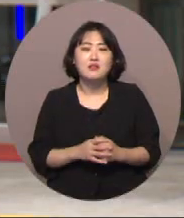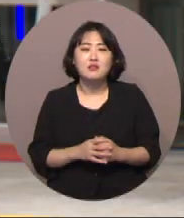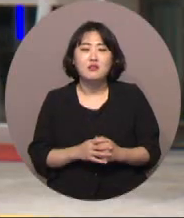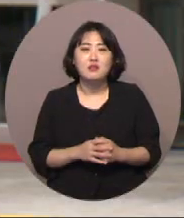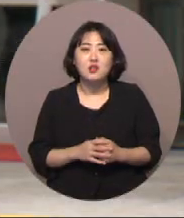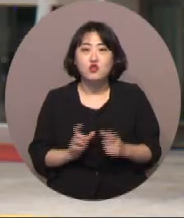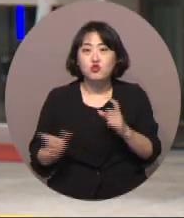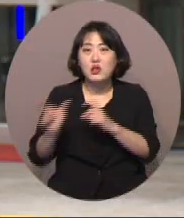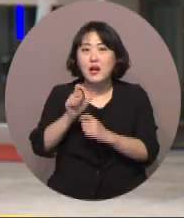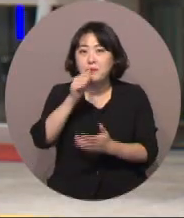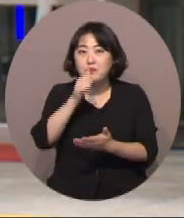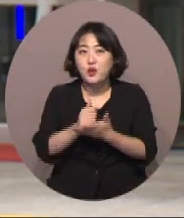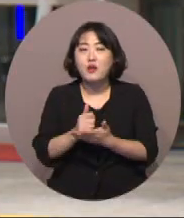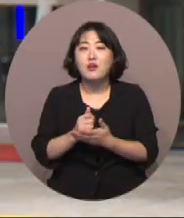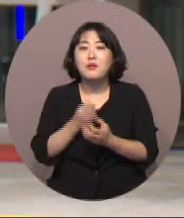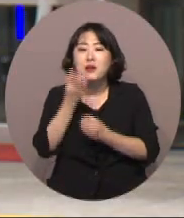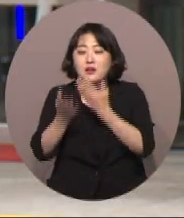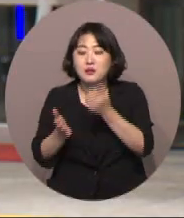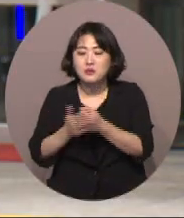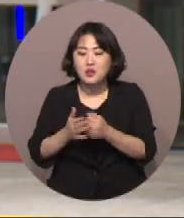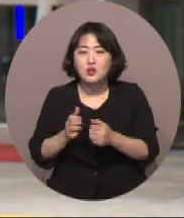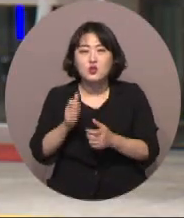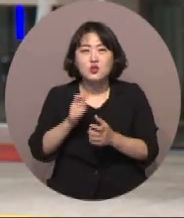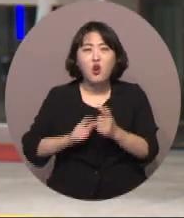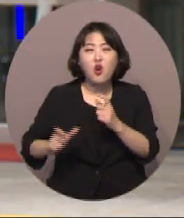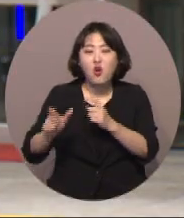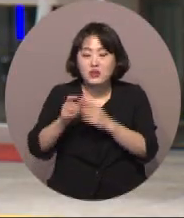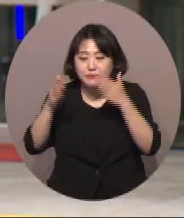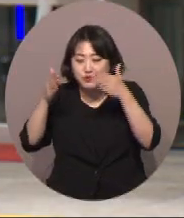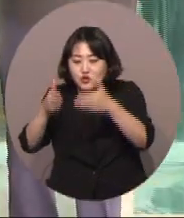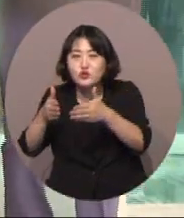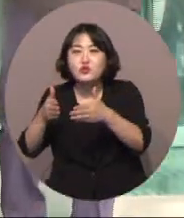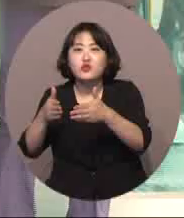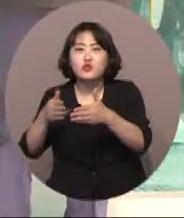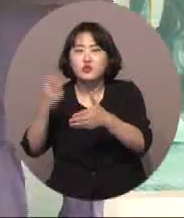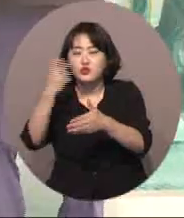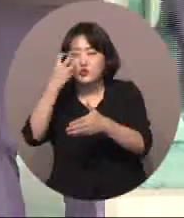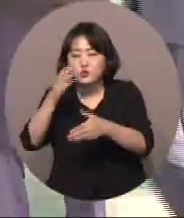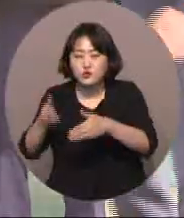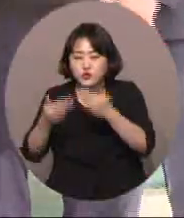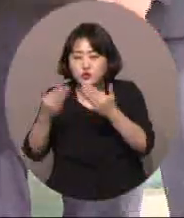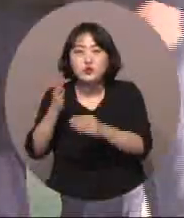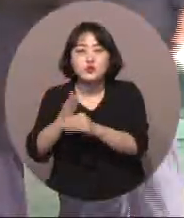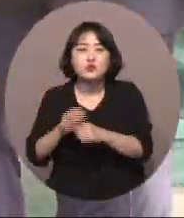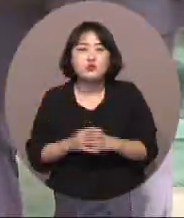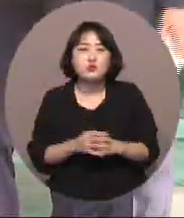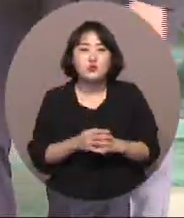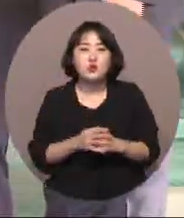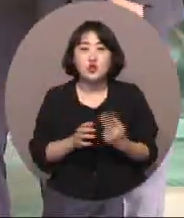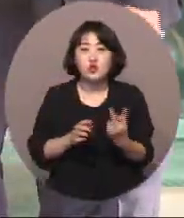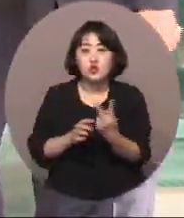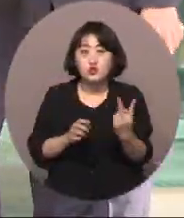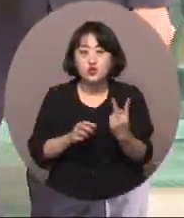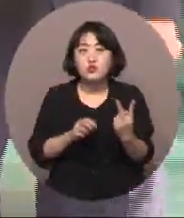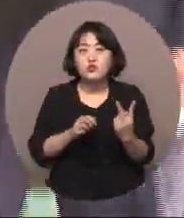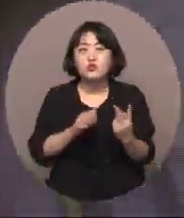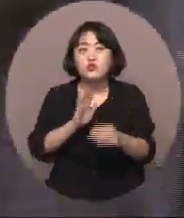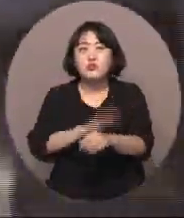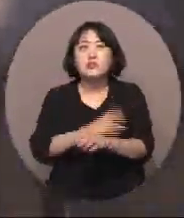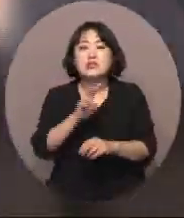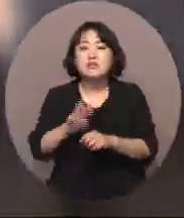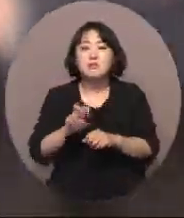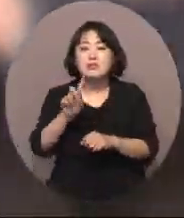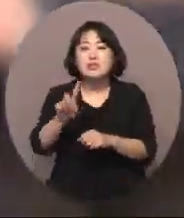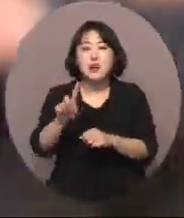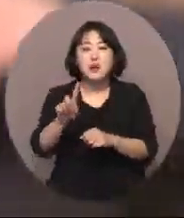범행을 자백함에 따라 수사력은 여죄를 파악하는 데 집중되고 있습니다. 이승만과 공범 이정학은 범행 21년